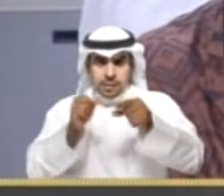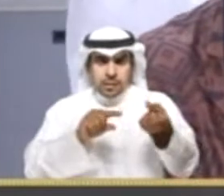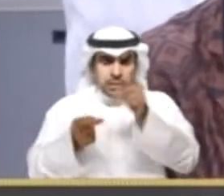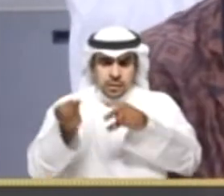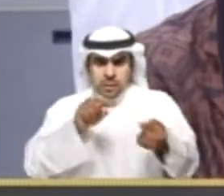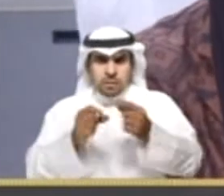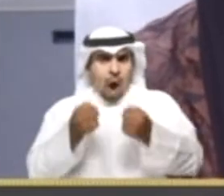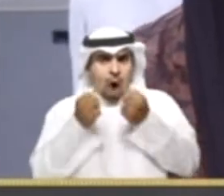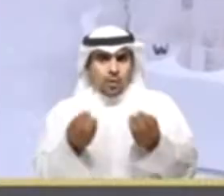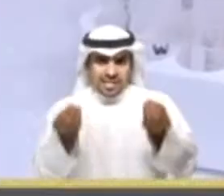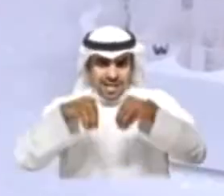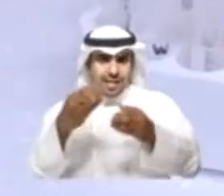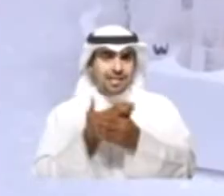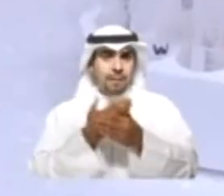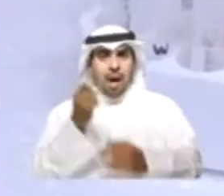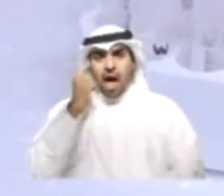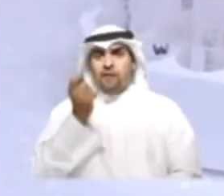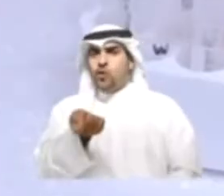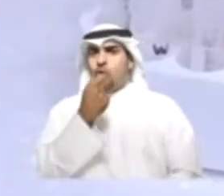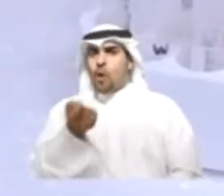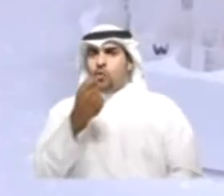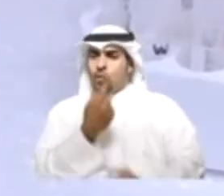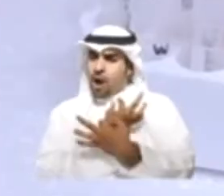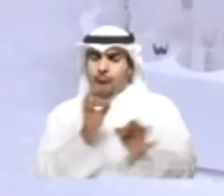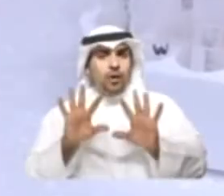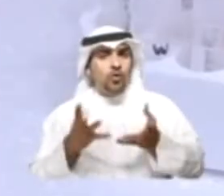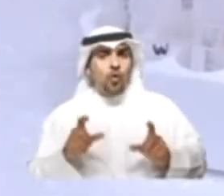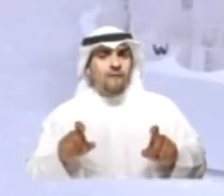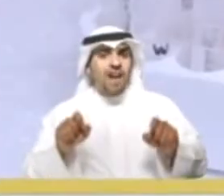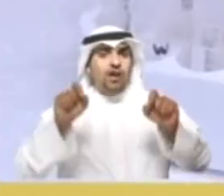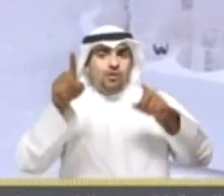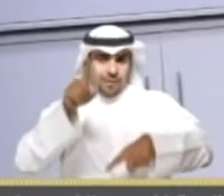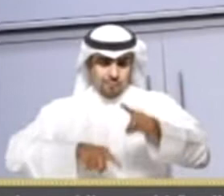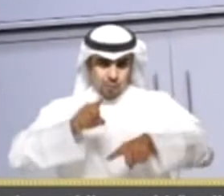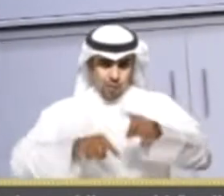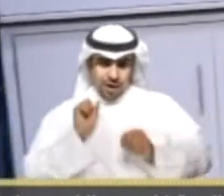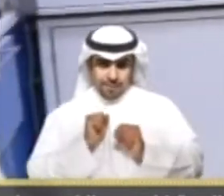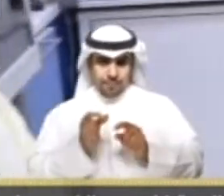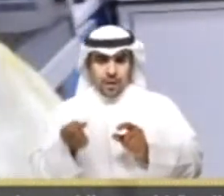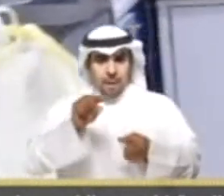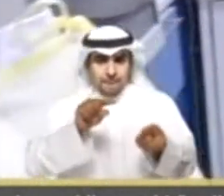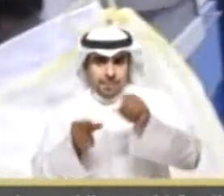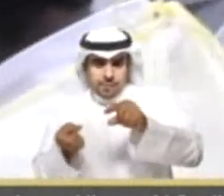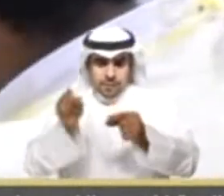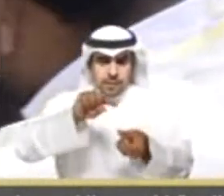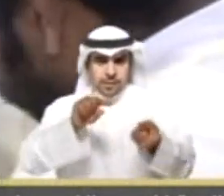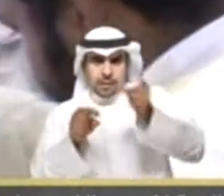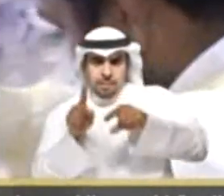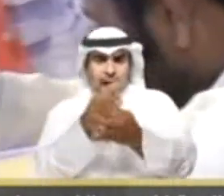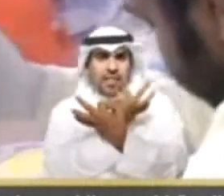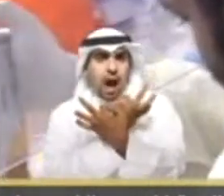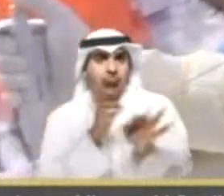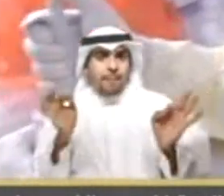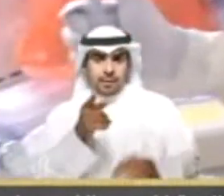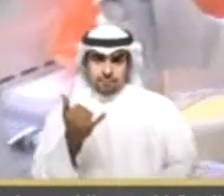الفيروسية الموجودة في الأسواق. تتوالى الإنجازات والأهداف المستحقة للمختبر الذي يقع تحت مظلة إدارة الصحة